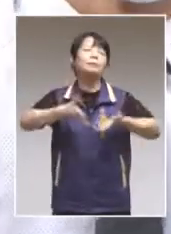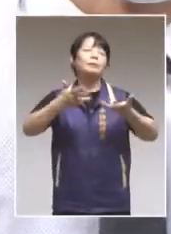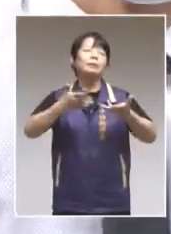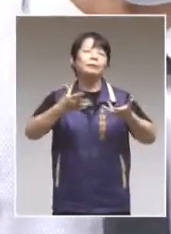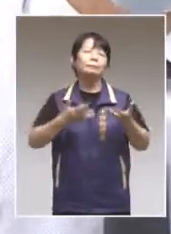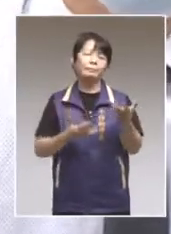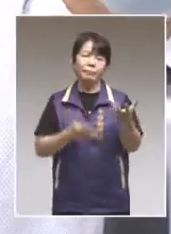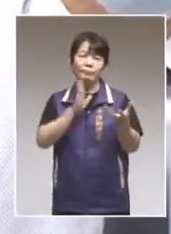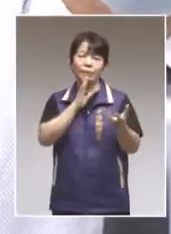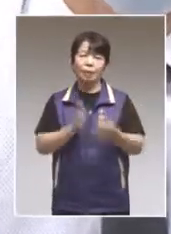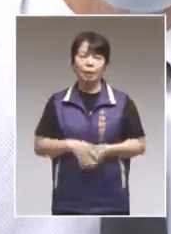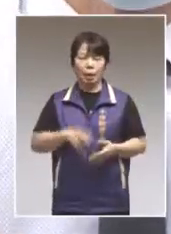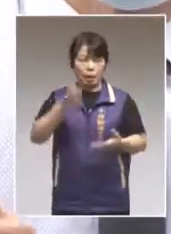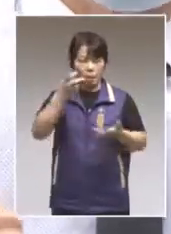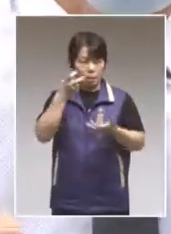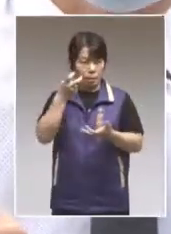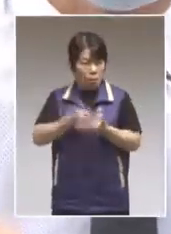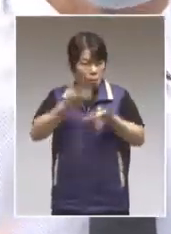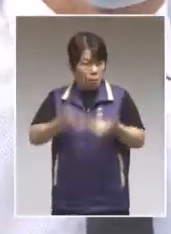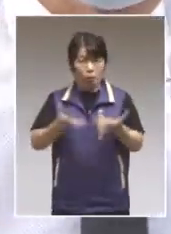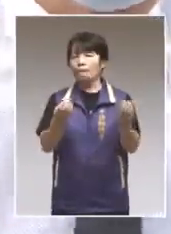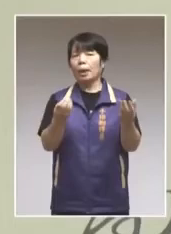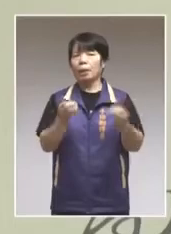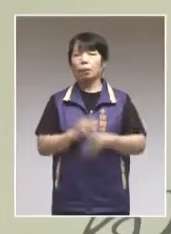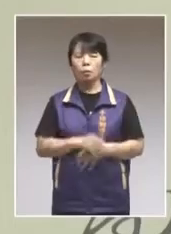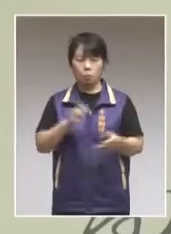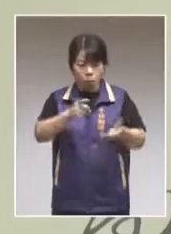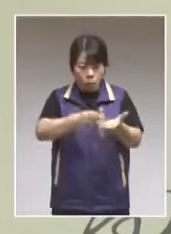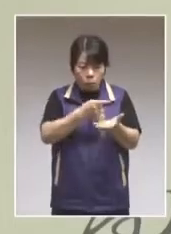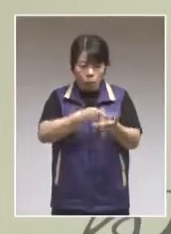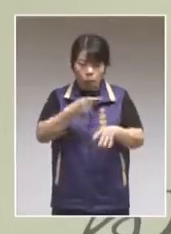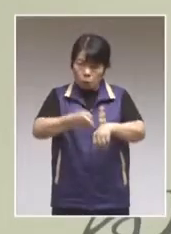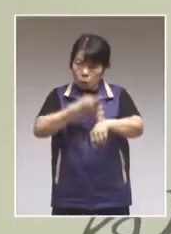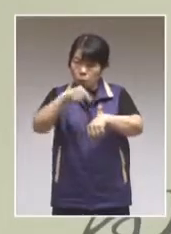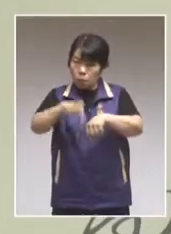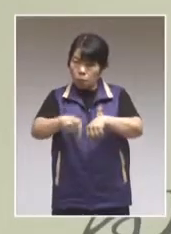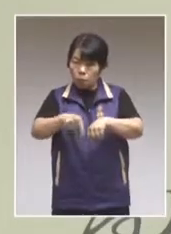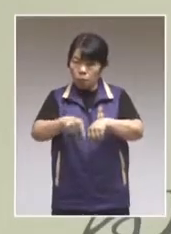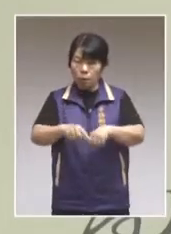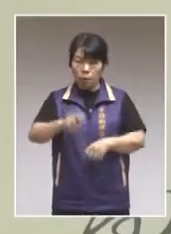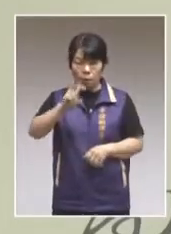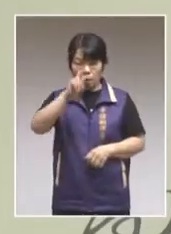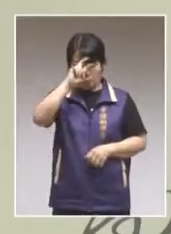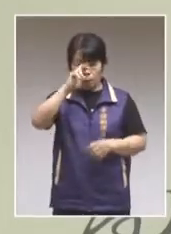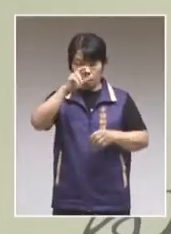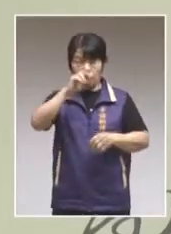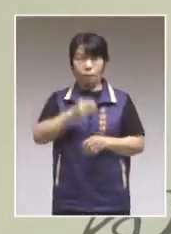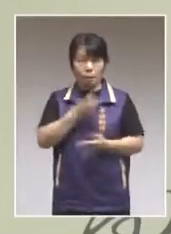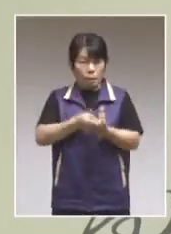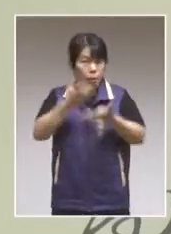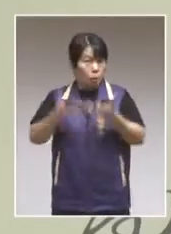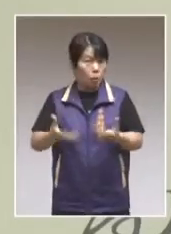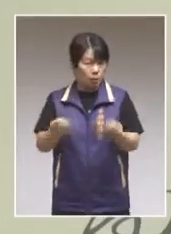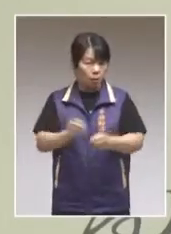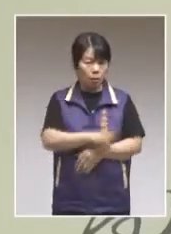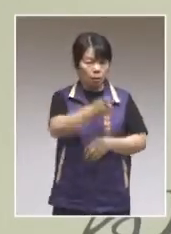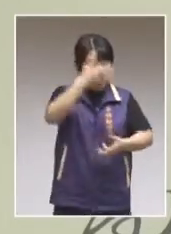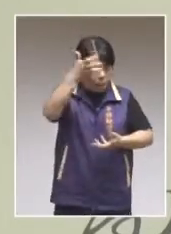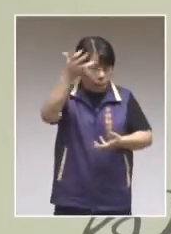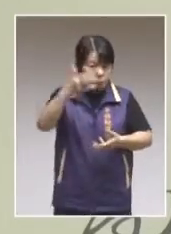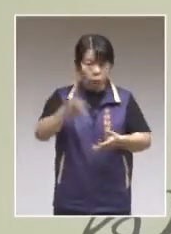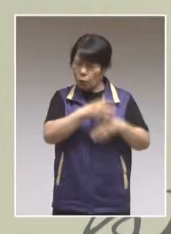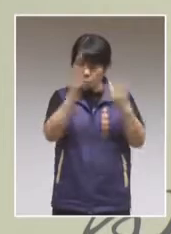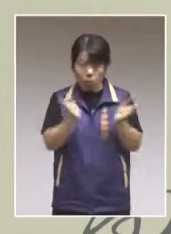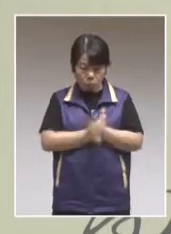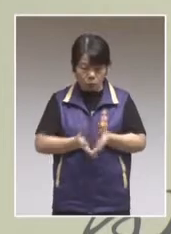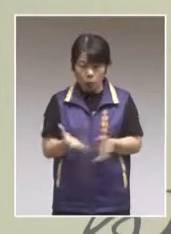是不严重的。那怎么样从这些不严重的我们不可能把每一个发烧都当成严重的。那我们可